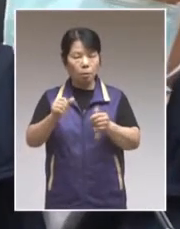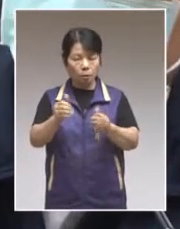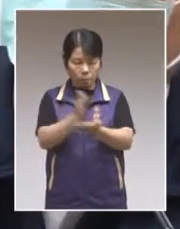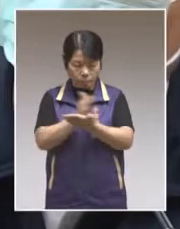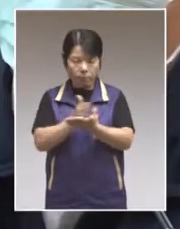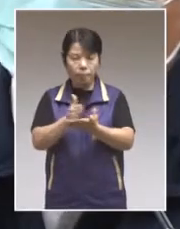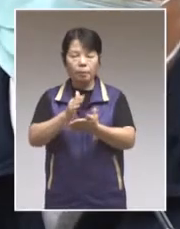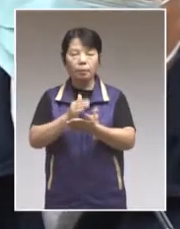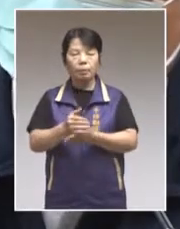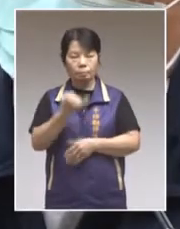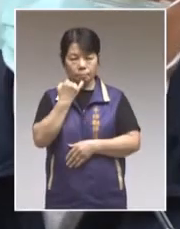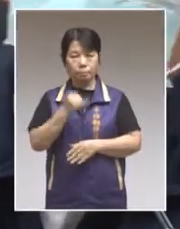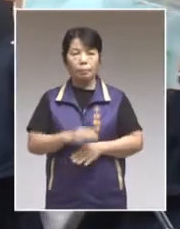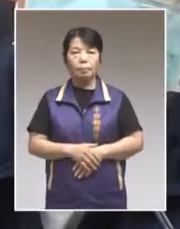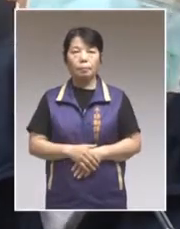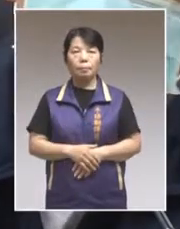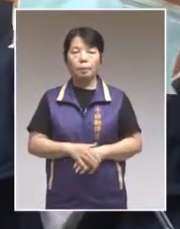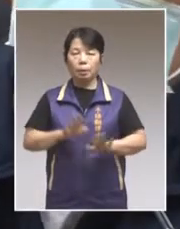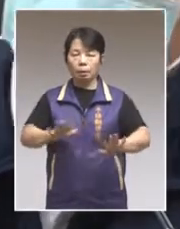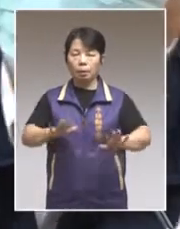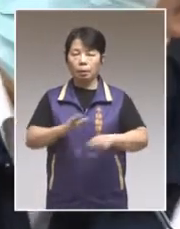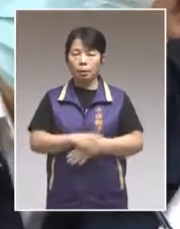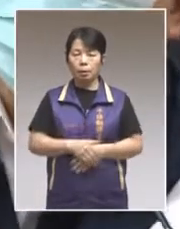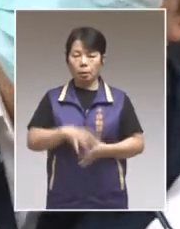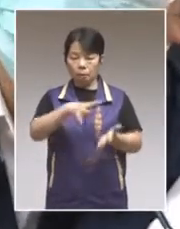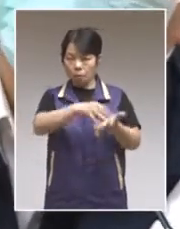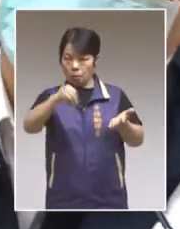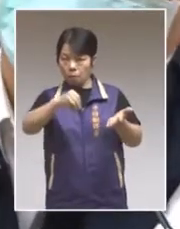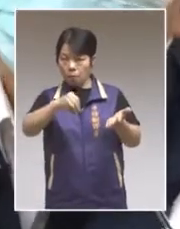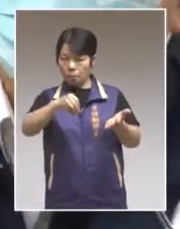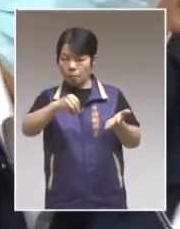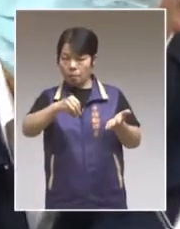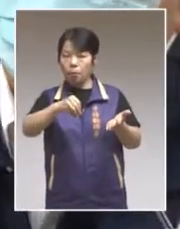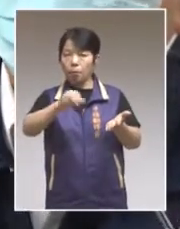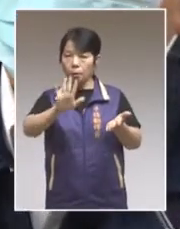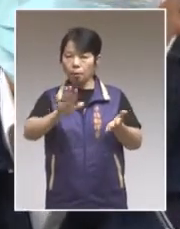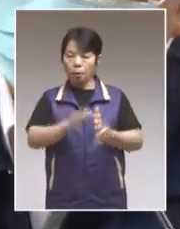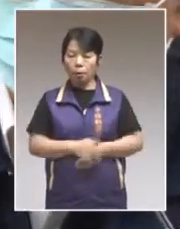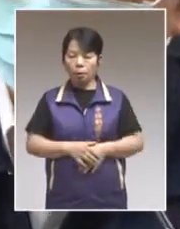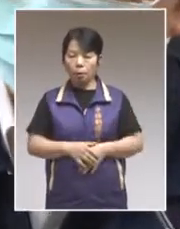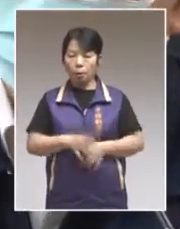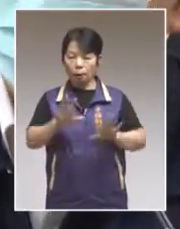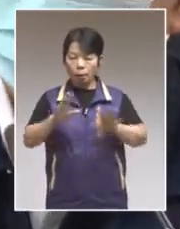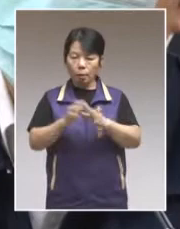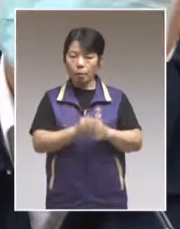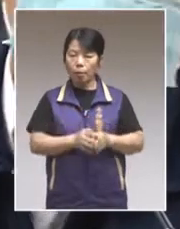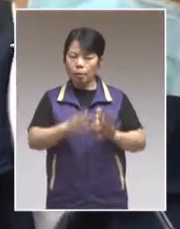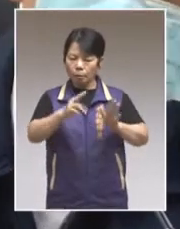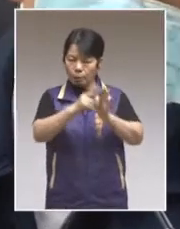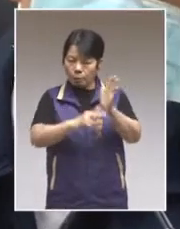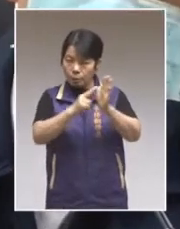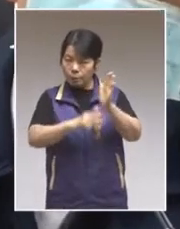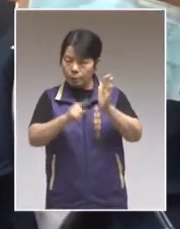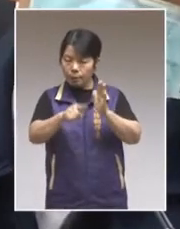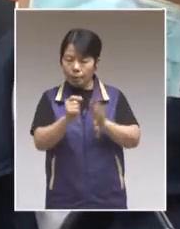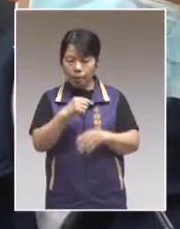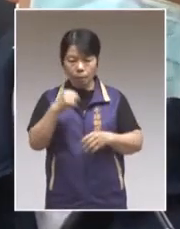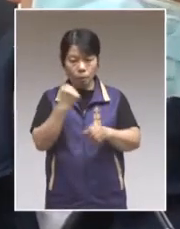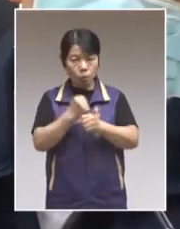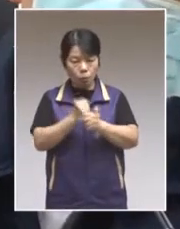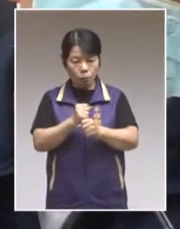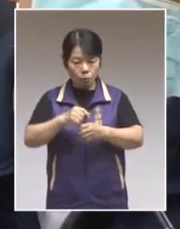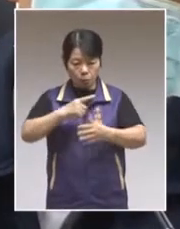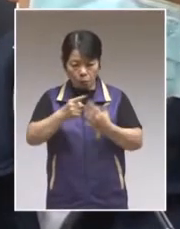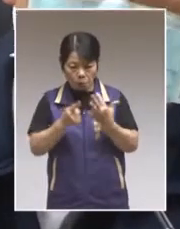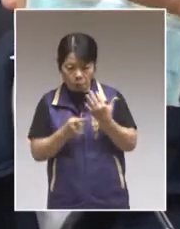就做判读。好，那这边有一个 QR code， 那这 QR code 就是相关的操作的过程。好，那这部分让我